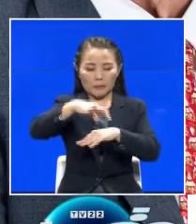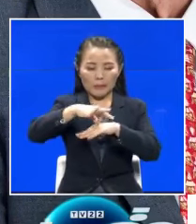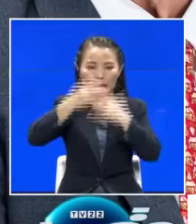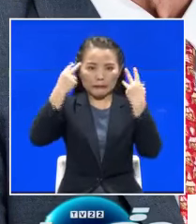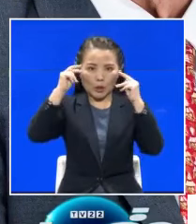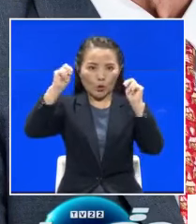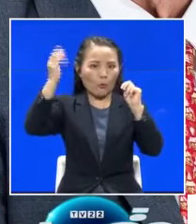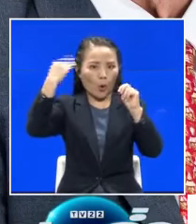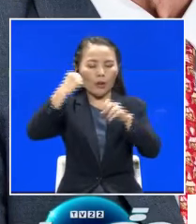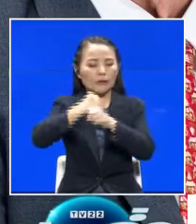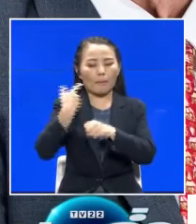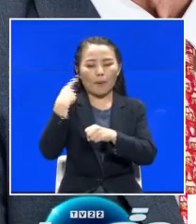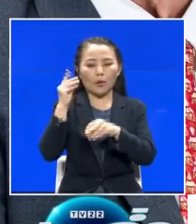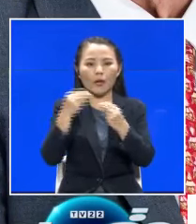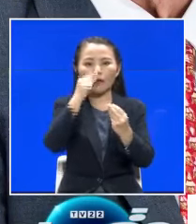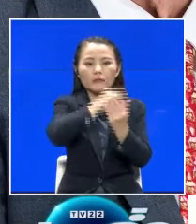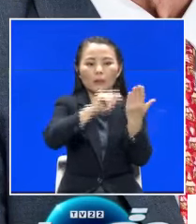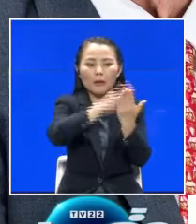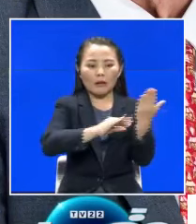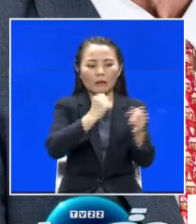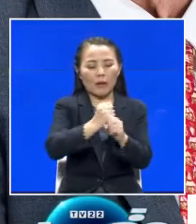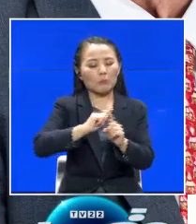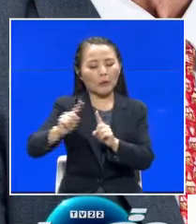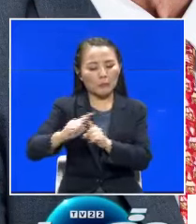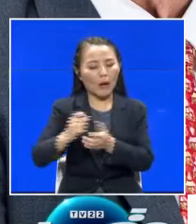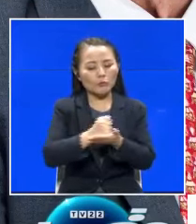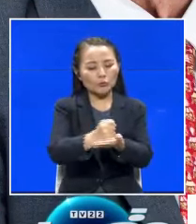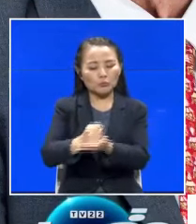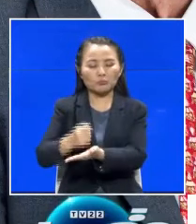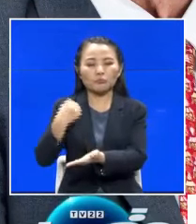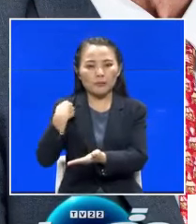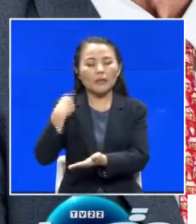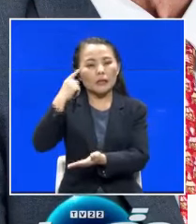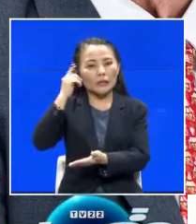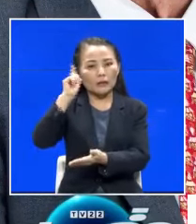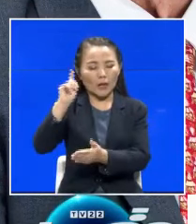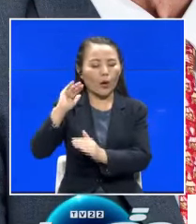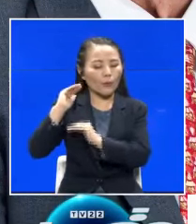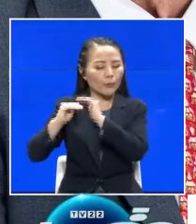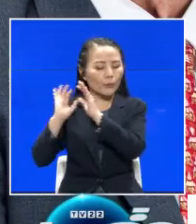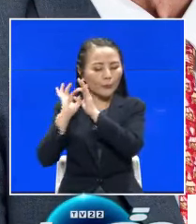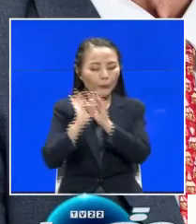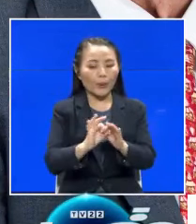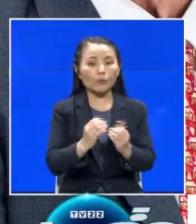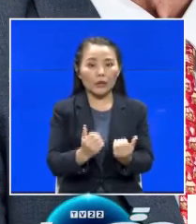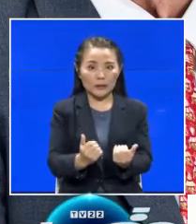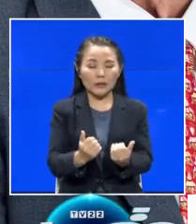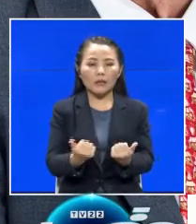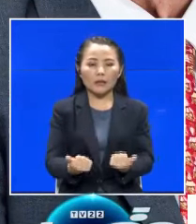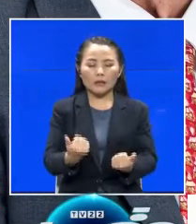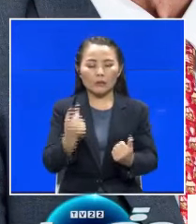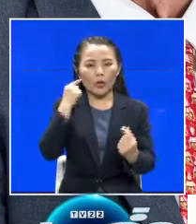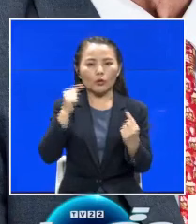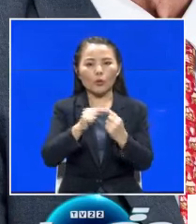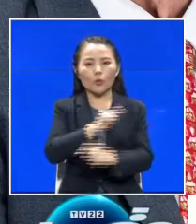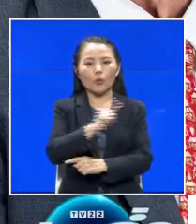ตรีที่สร้างคุณูปการให้กับประเทศไว้มากมายซึ่งหลายเรื่องยังคงมีผลพัฒนามาจนถึงปัจจุบันถือได้ว่าเป็นวัน